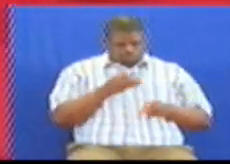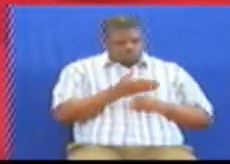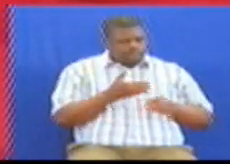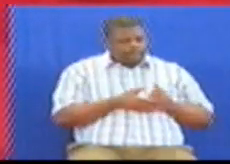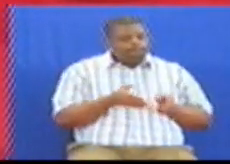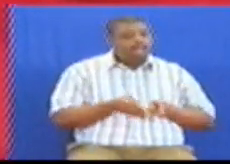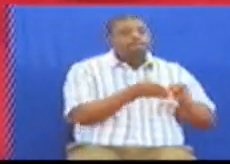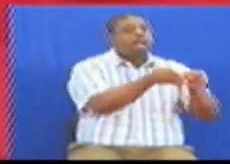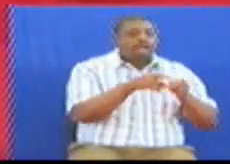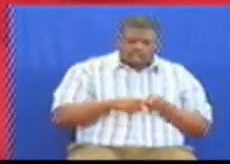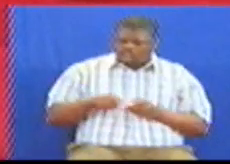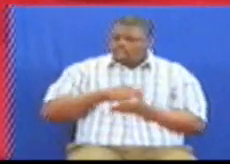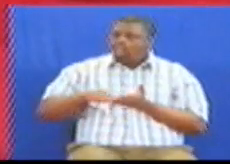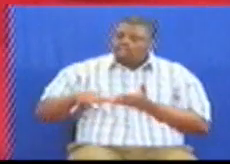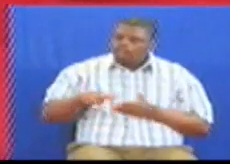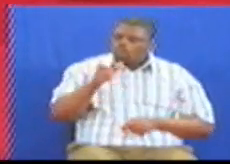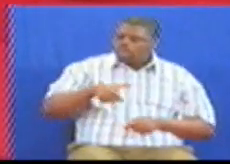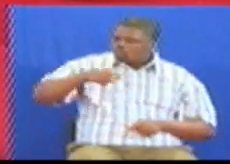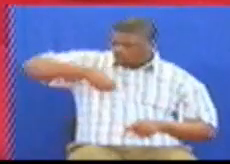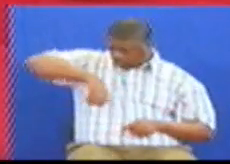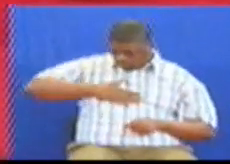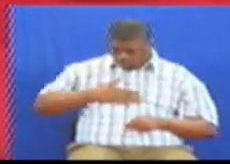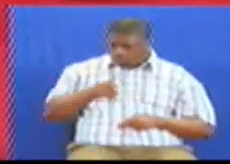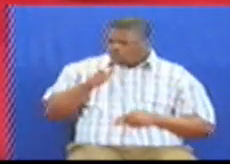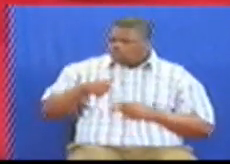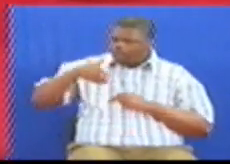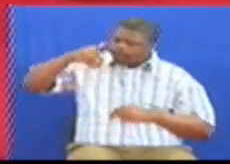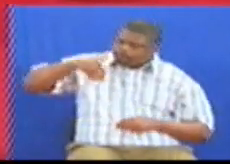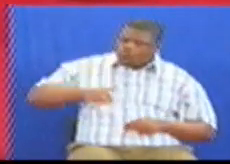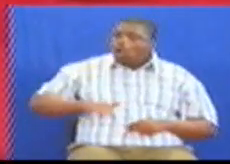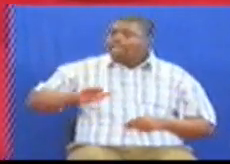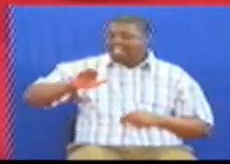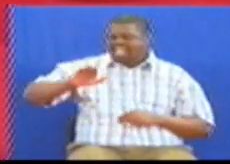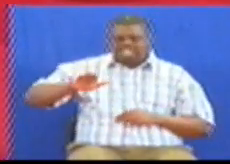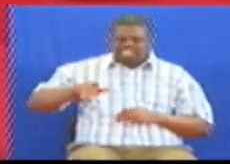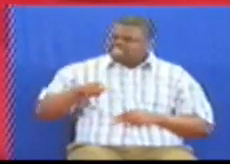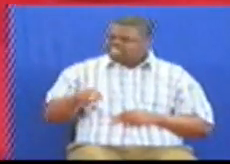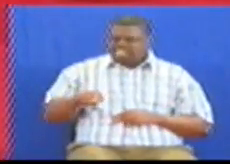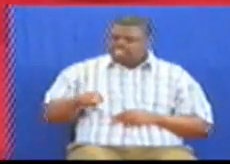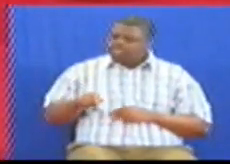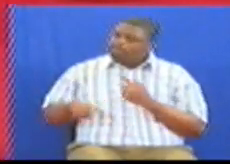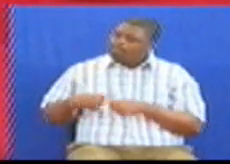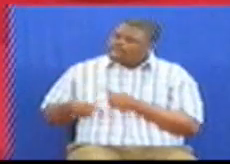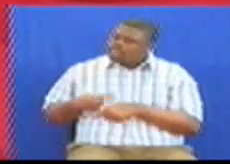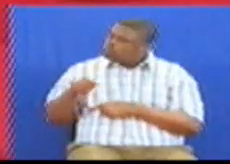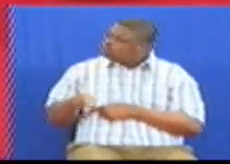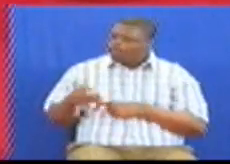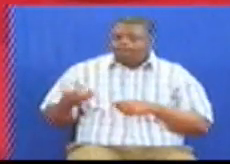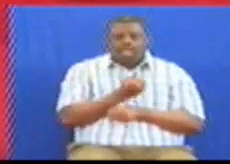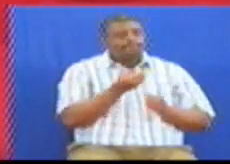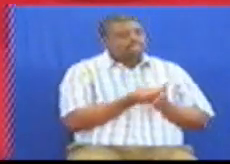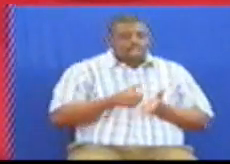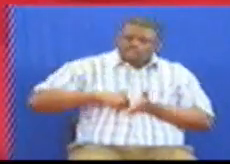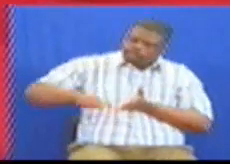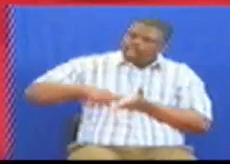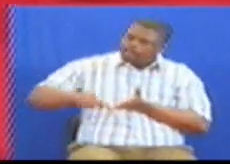utalipa fidia watu wetu. Ile dhana ya kwamba watu wa mabondeni ni mzigo, kwa mradi huu itapatikana pesa ya kulipa fidia. Lakini kubwa zaidi, Mheshimiwa Naibu